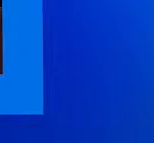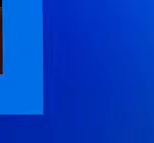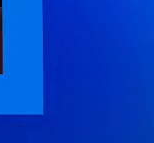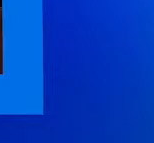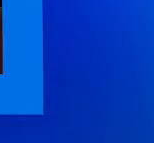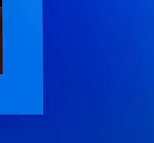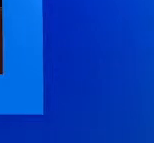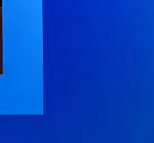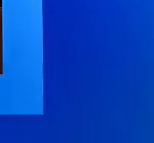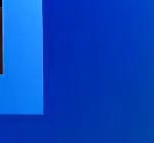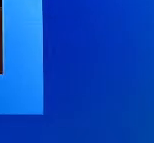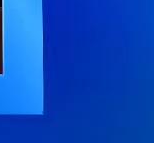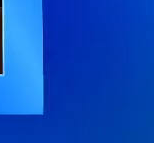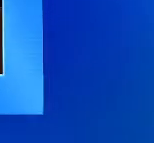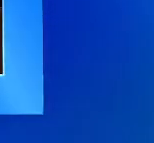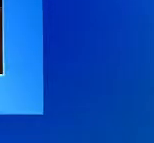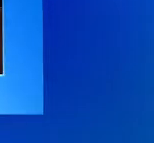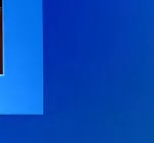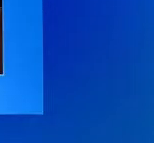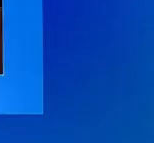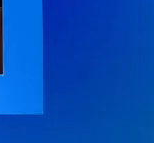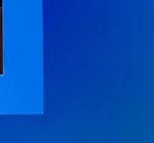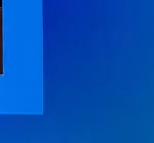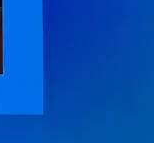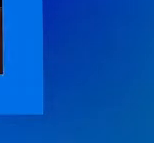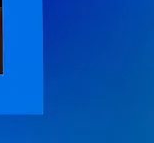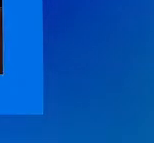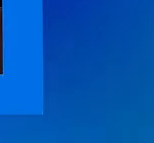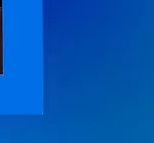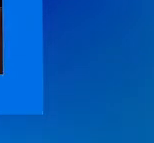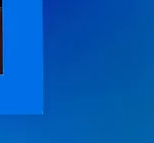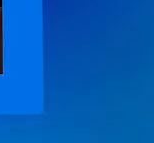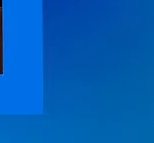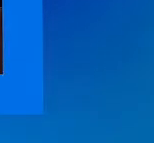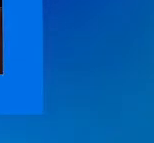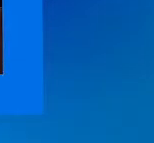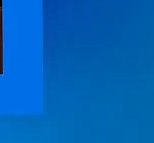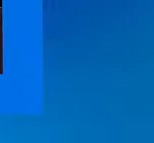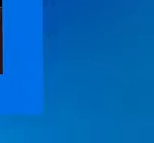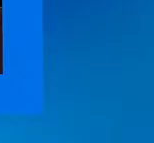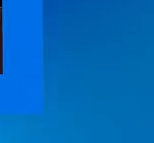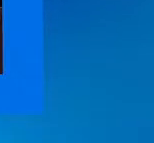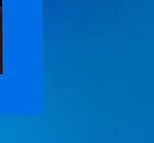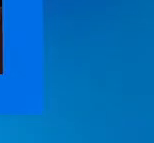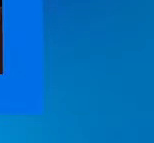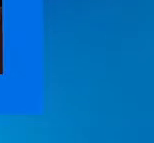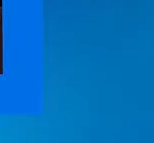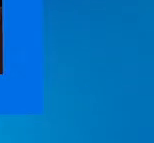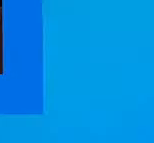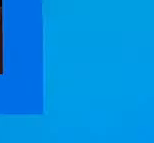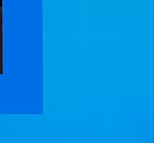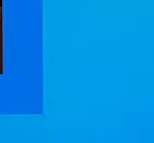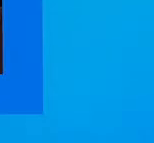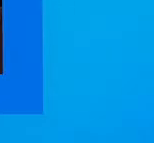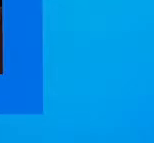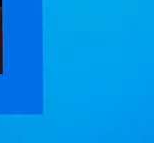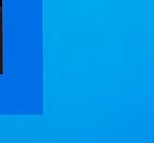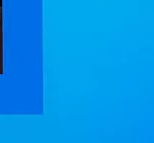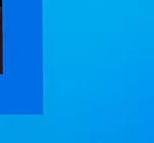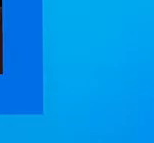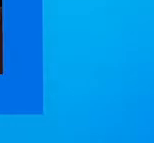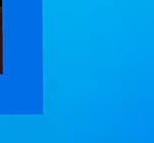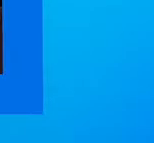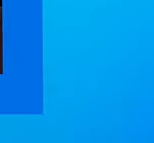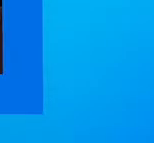terminé la le siège est terminé est terminé ma nation rentre maintenant dans